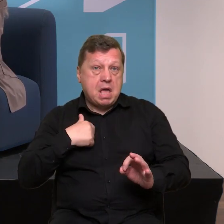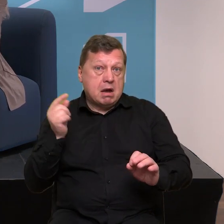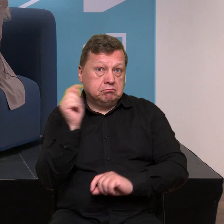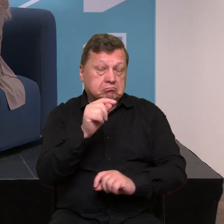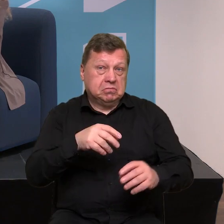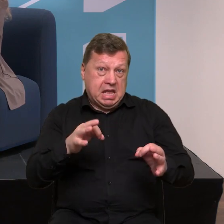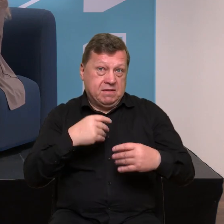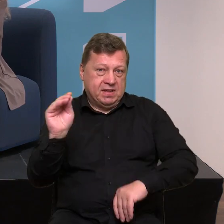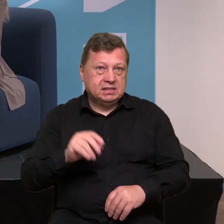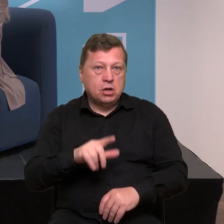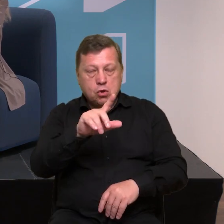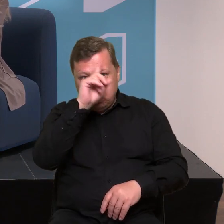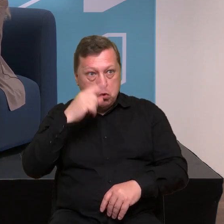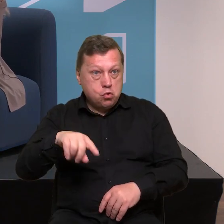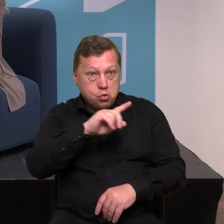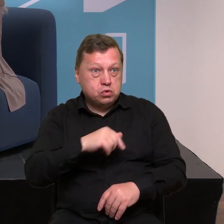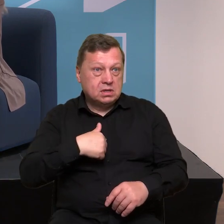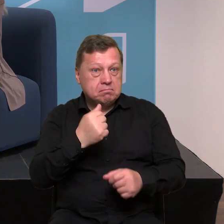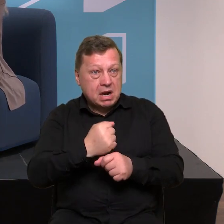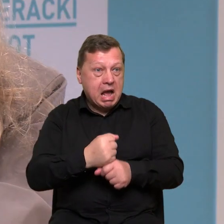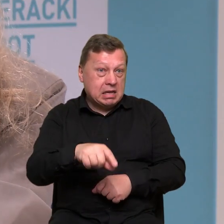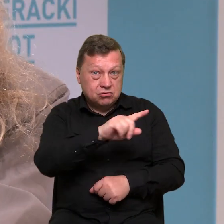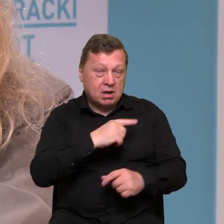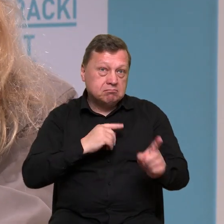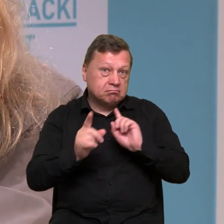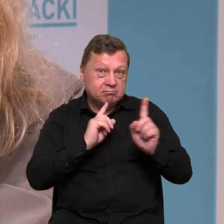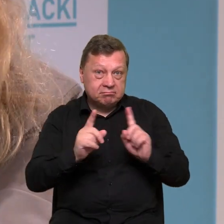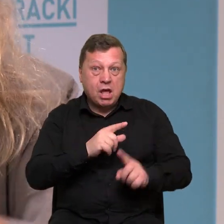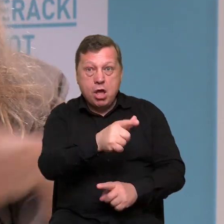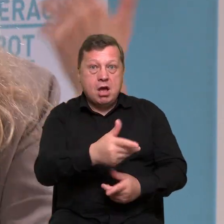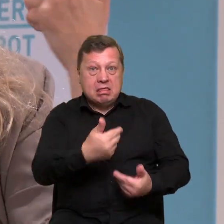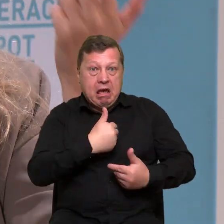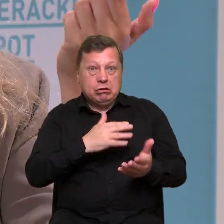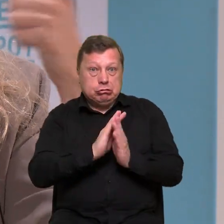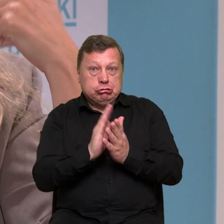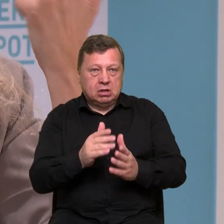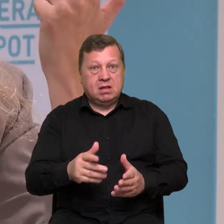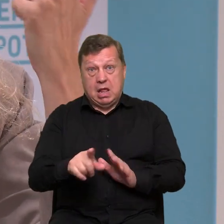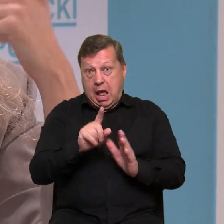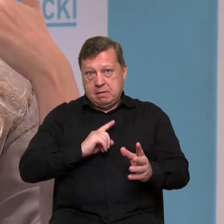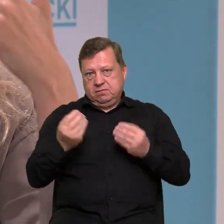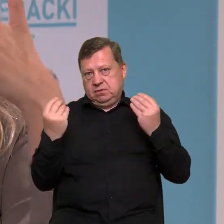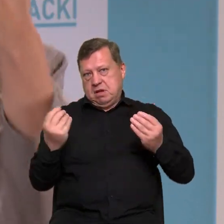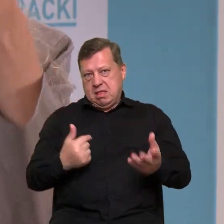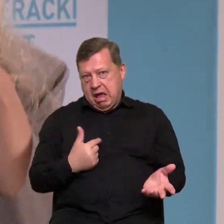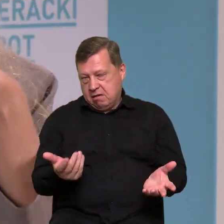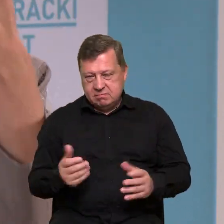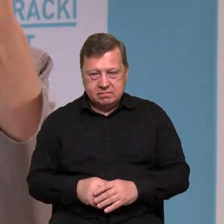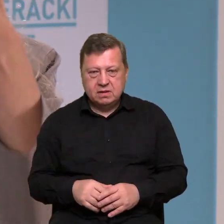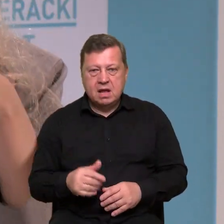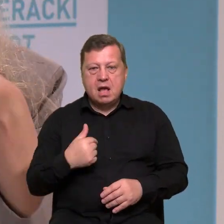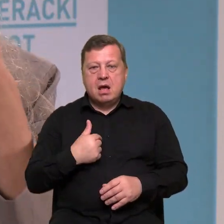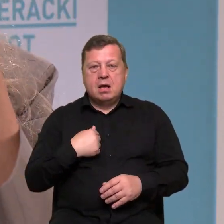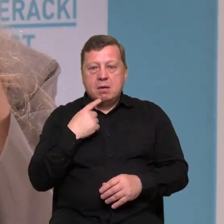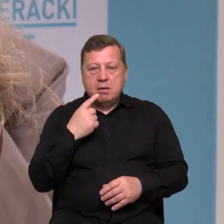ludźmi, którzy tam pracują i wciskają mi w ciągle jakieś książki. I to jest wspaniała dla mnie atrakcja, więc próbowałam się, ponieważ